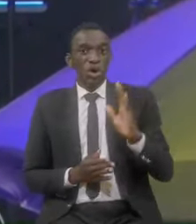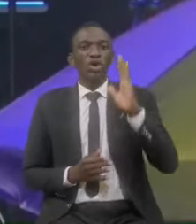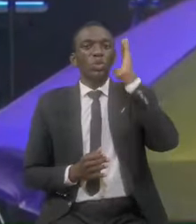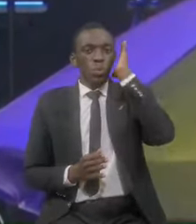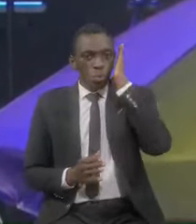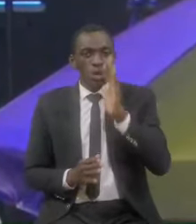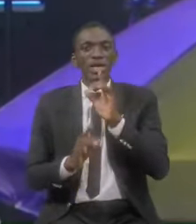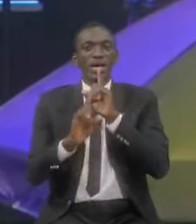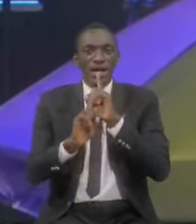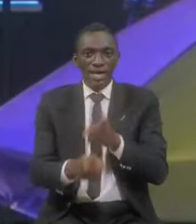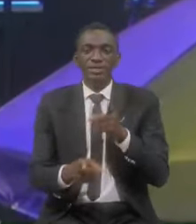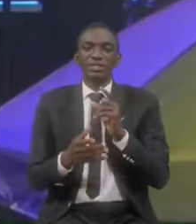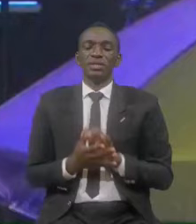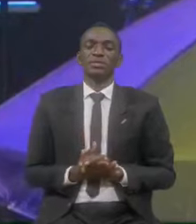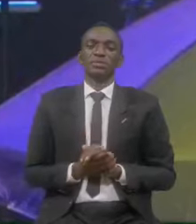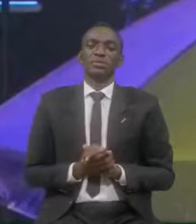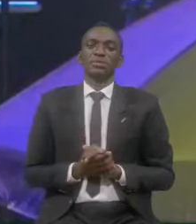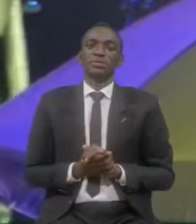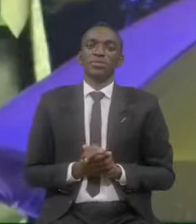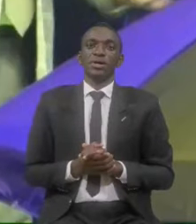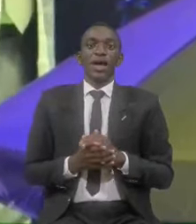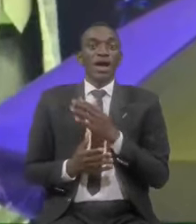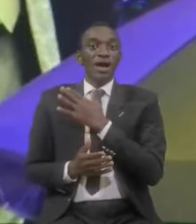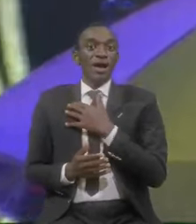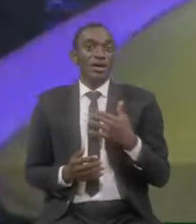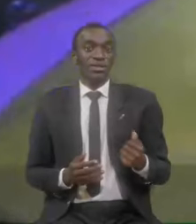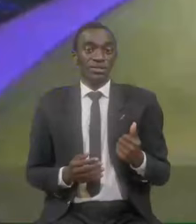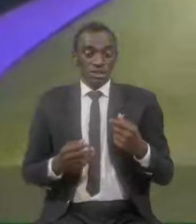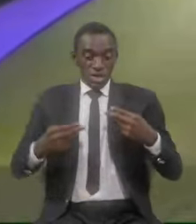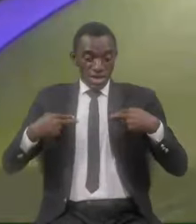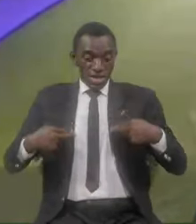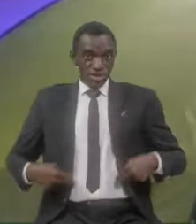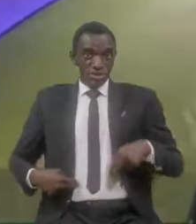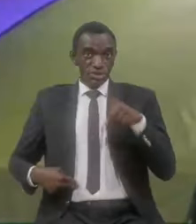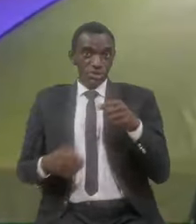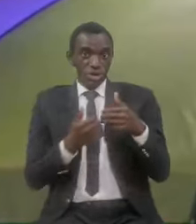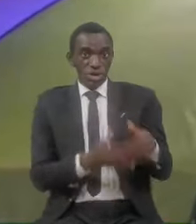Dieu l'exaucera. Et la santé que vous avez perdue,